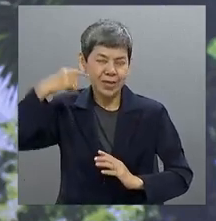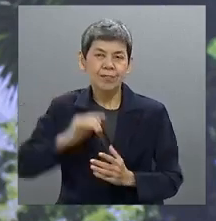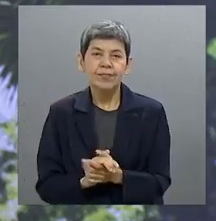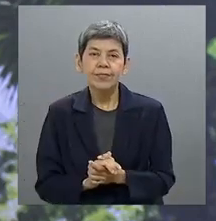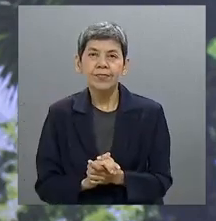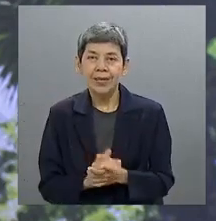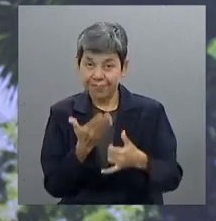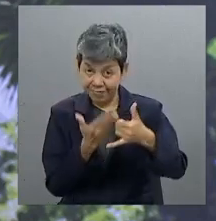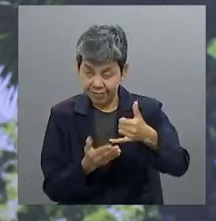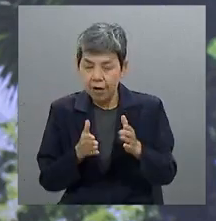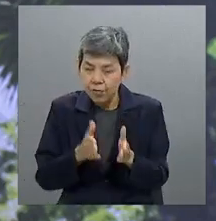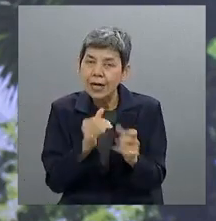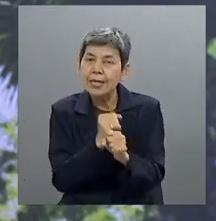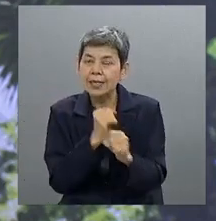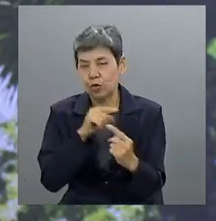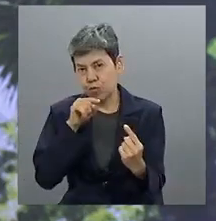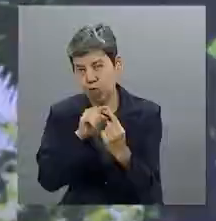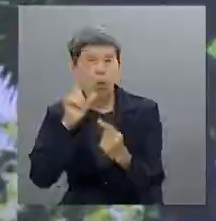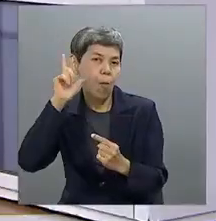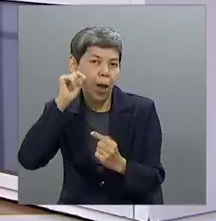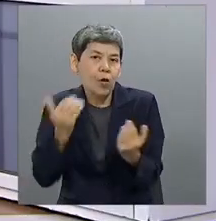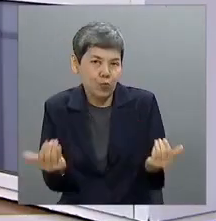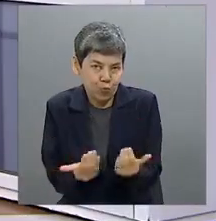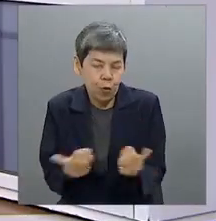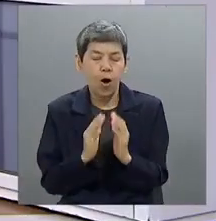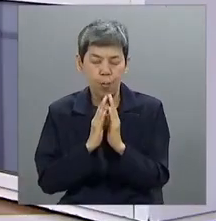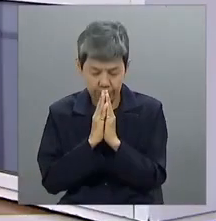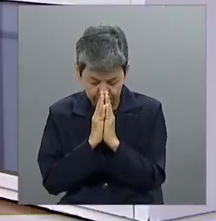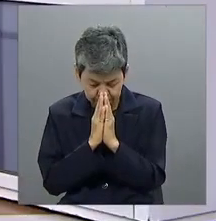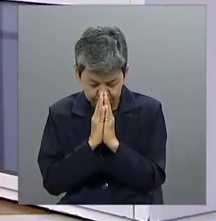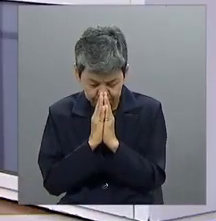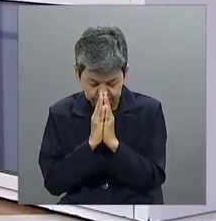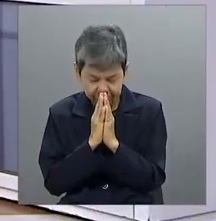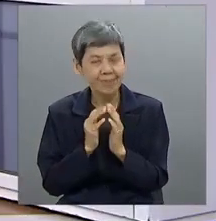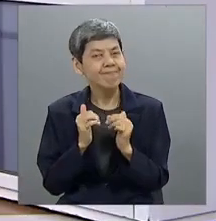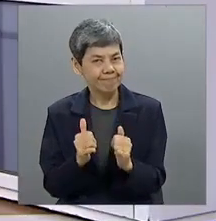พาะทางด้านเวชศาสตร์มารดาและทารกในครรภ์เป็นอย่างสูงนะครับขอบคุณครับหมอครับ ขอบคุณครับ ขอบคุณค่ะ